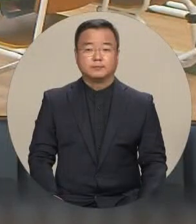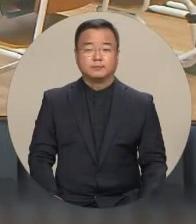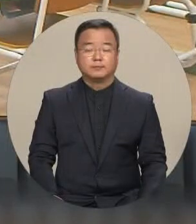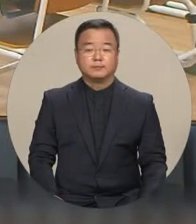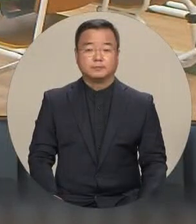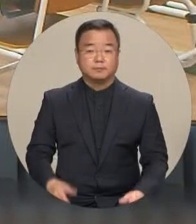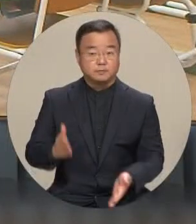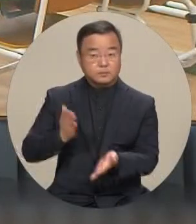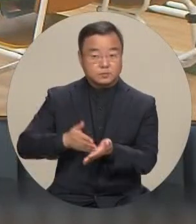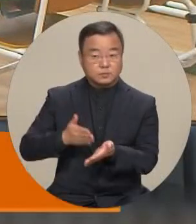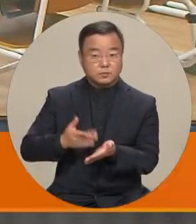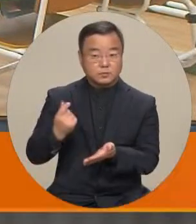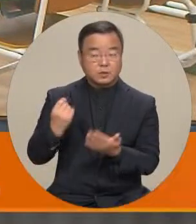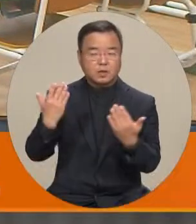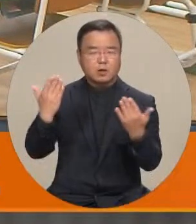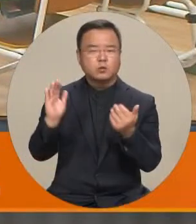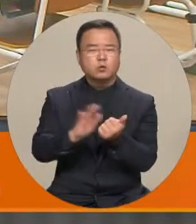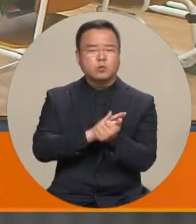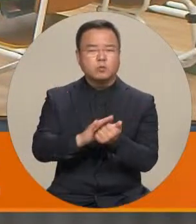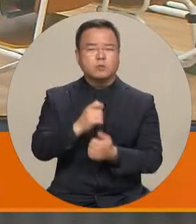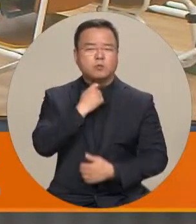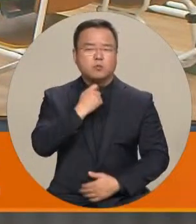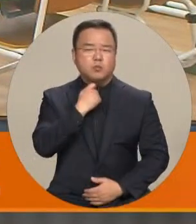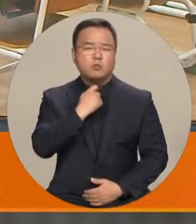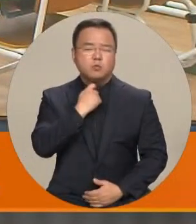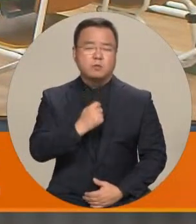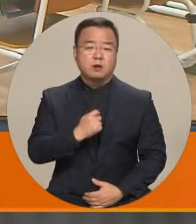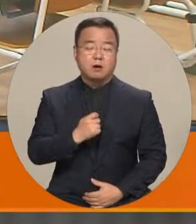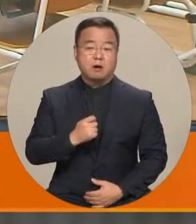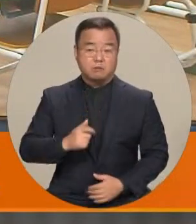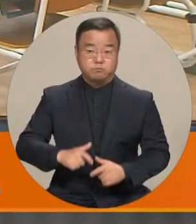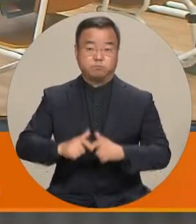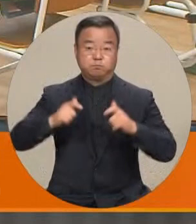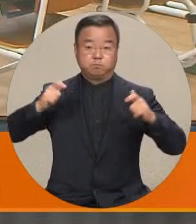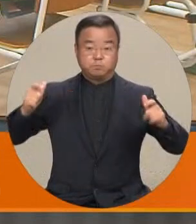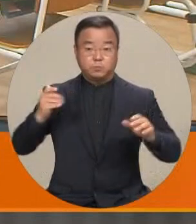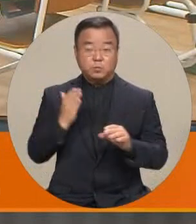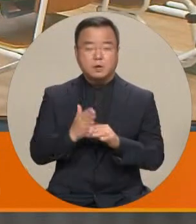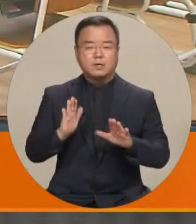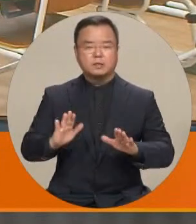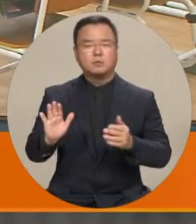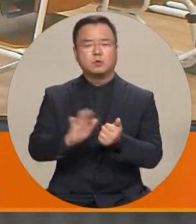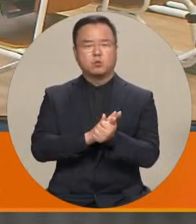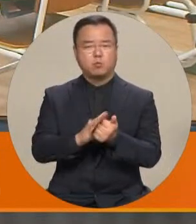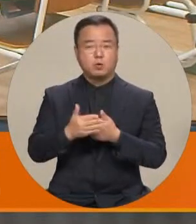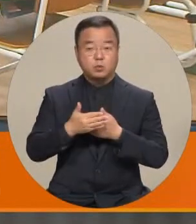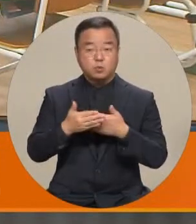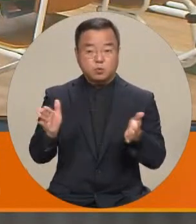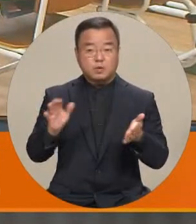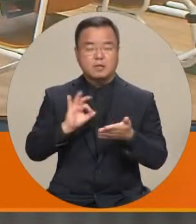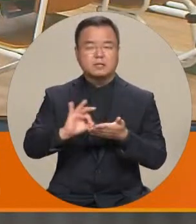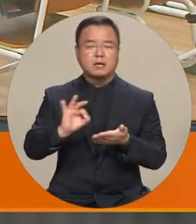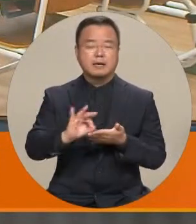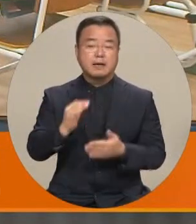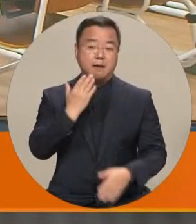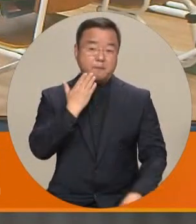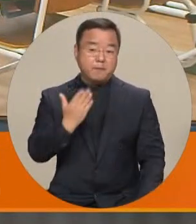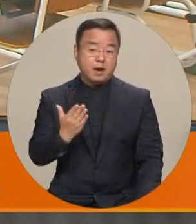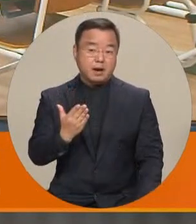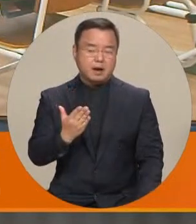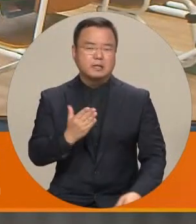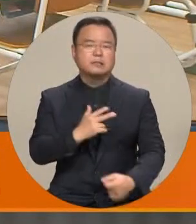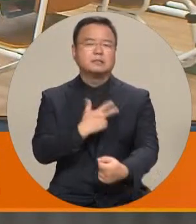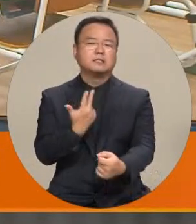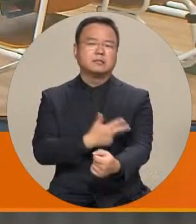네, 보신 것처럼 이 학교 돌봄을 원하는 수요가 많다 보니 지금은 돌봄 교실을 이용할 수 있는